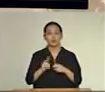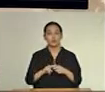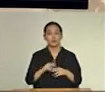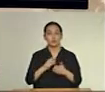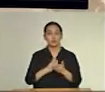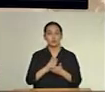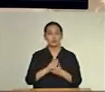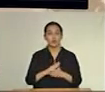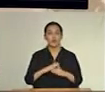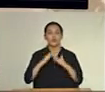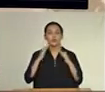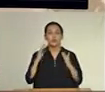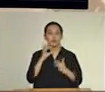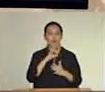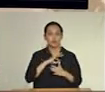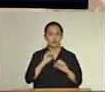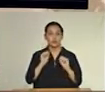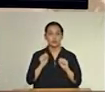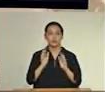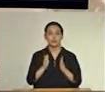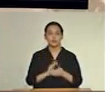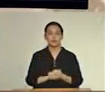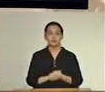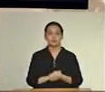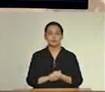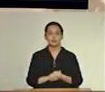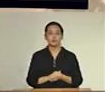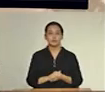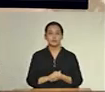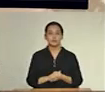keng miqyosda foydalanishingiz mumkin.